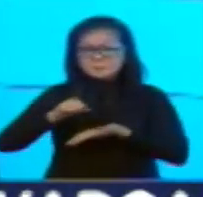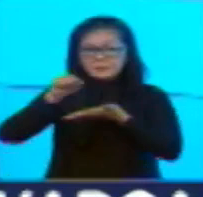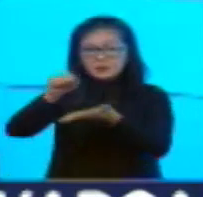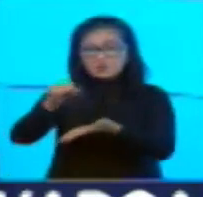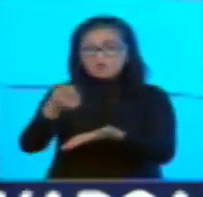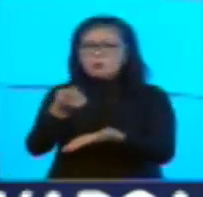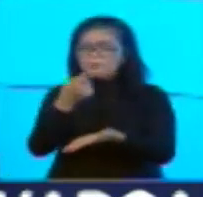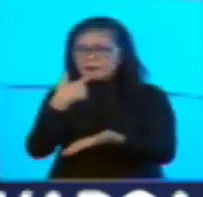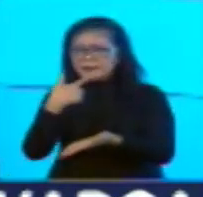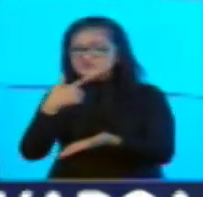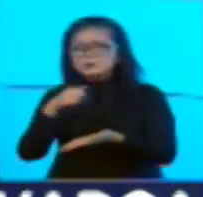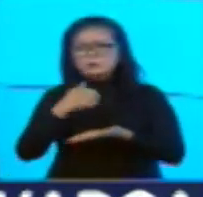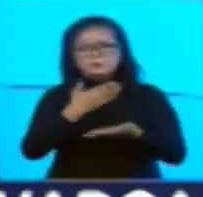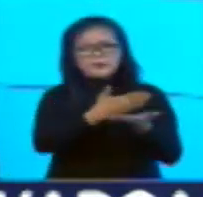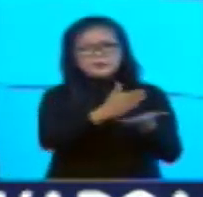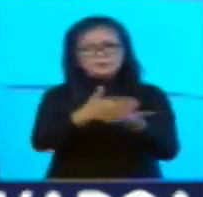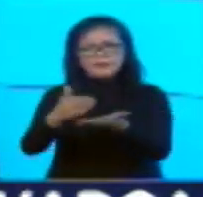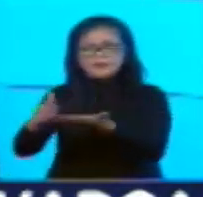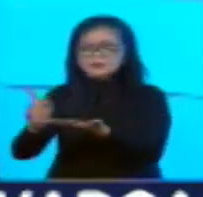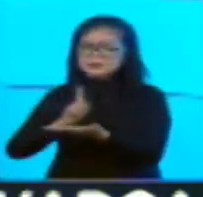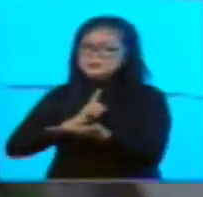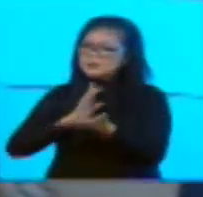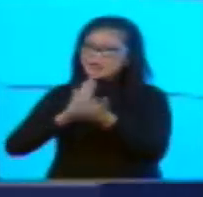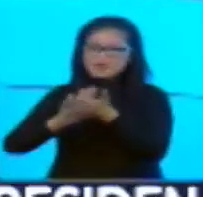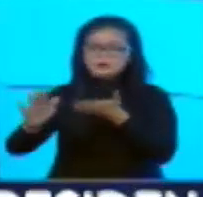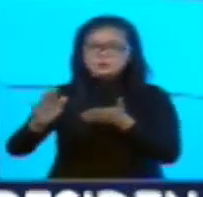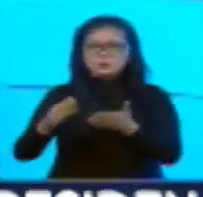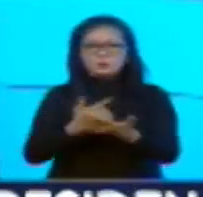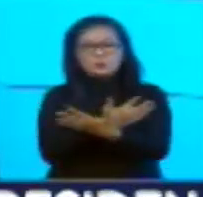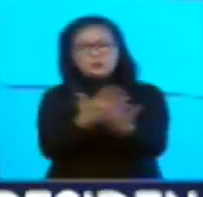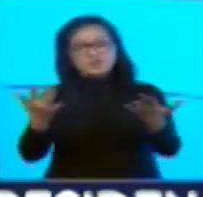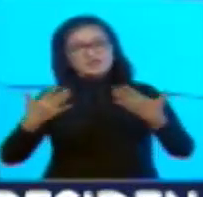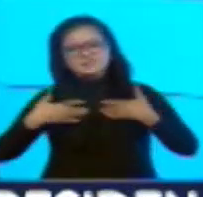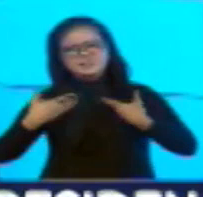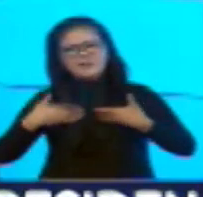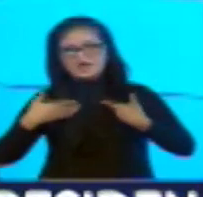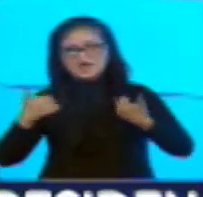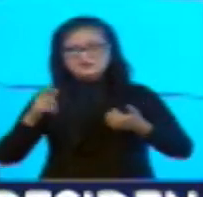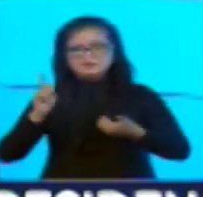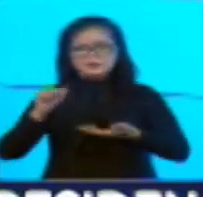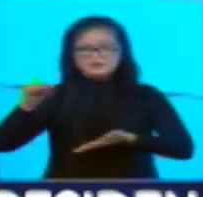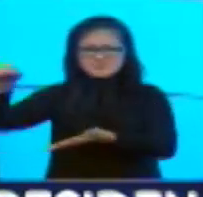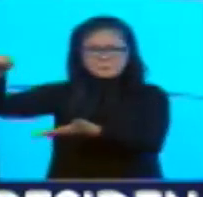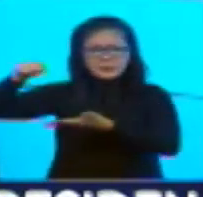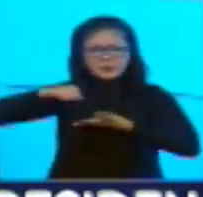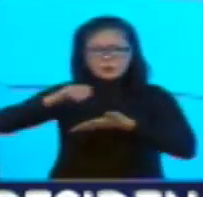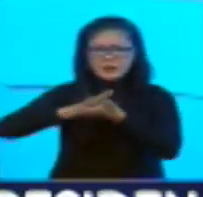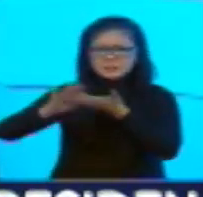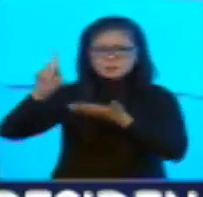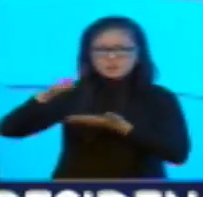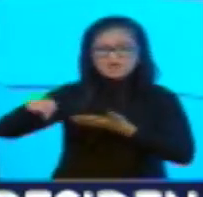terdampak pandemi. Warga mengaku senang saat menerima paket bantuan langsung dari tangan Presiden.